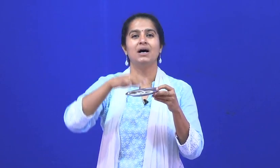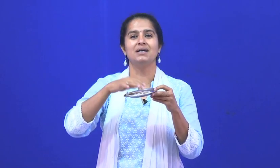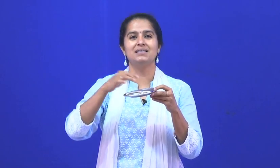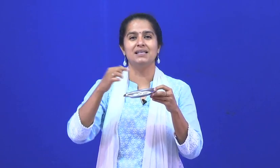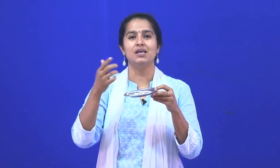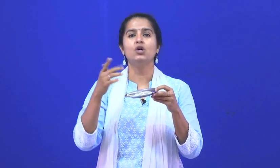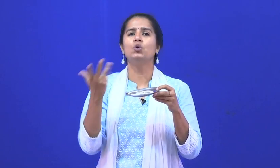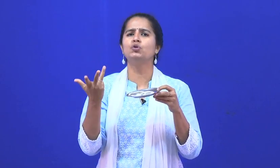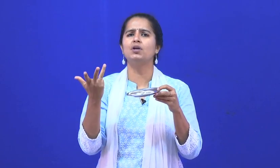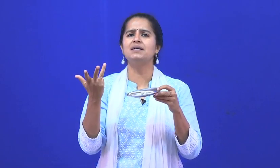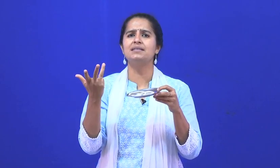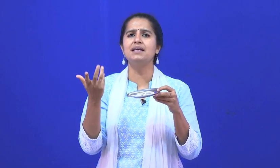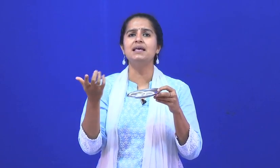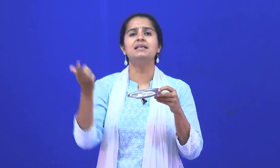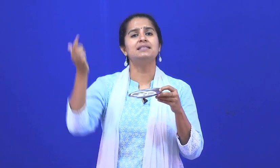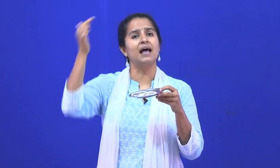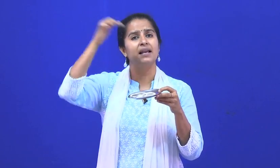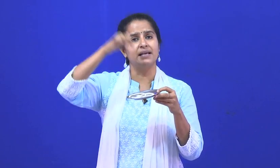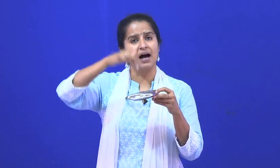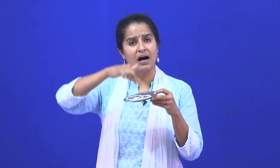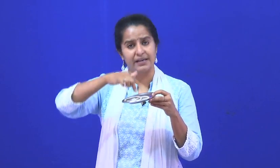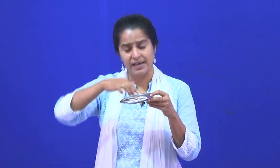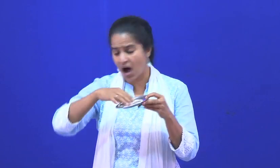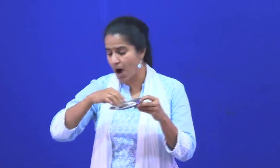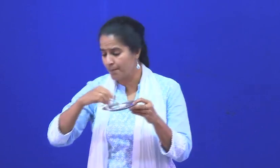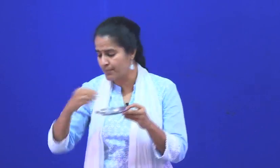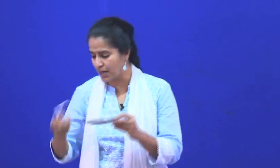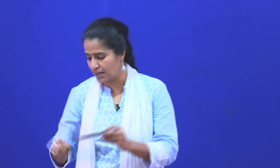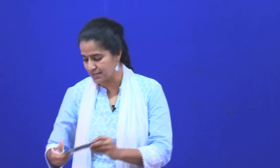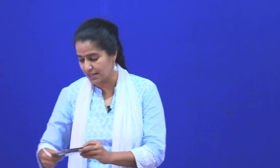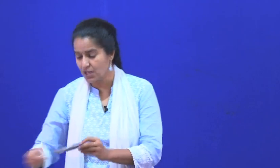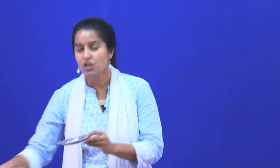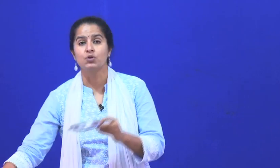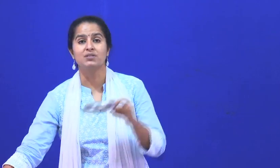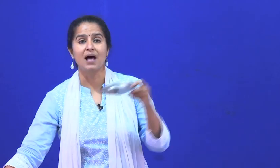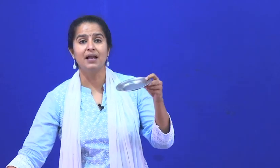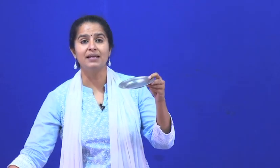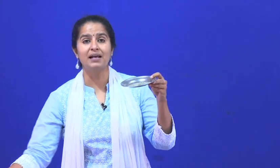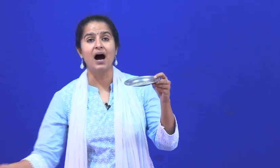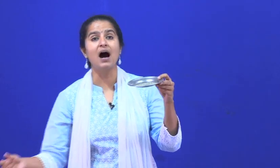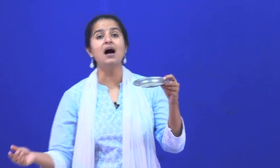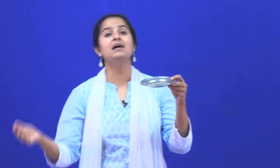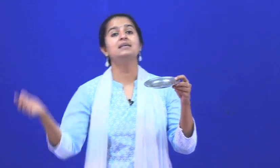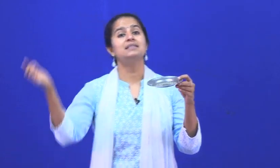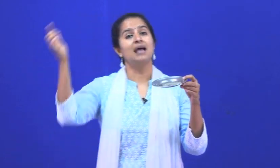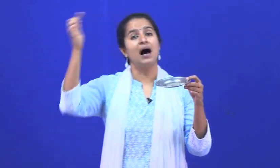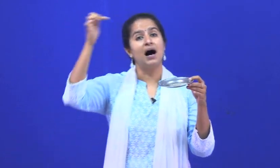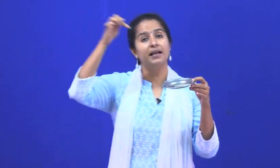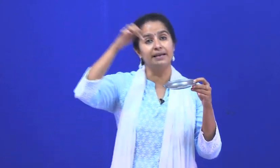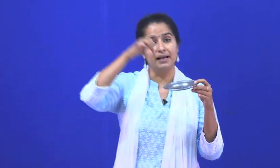sthalikayam asti. Kutra asti? Sthalikayam asti. So sthalika,